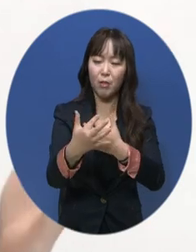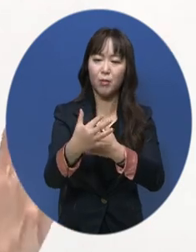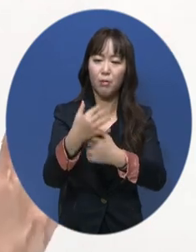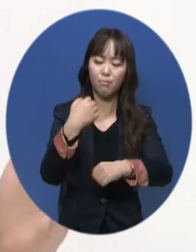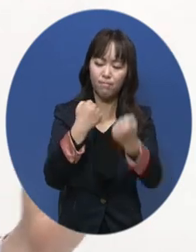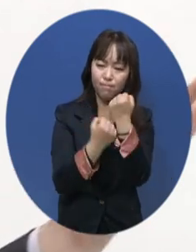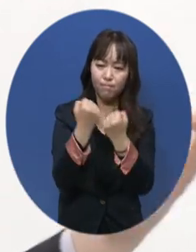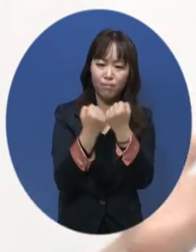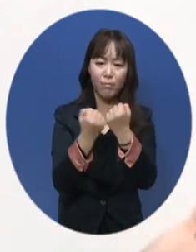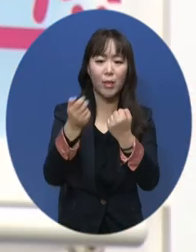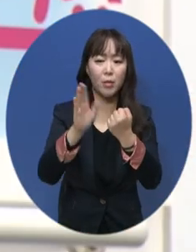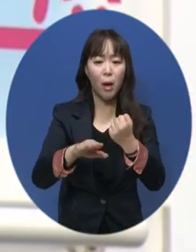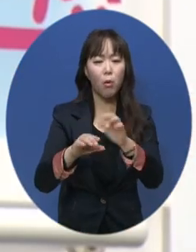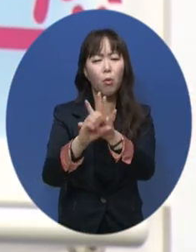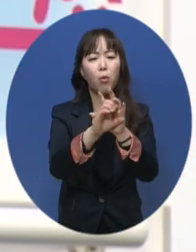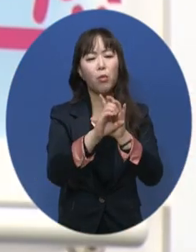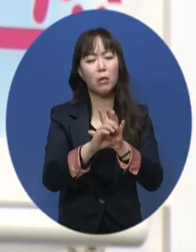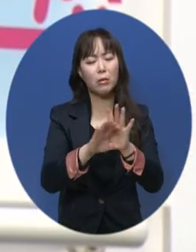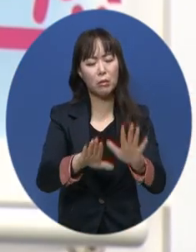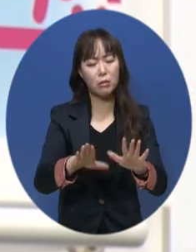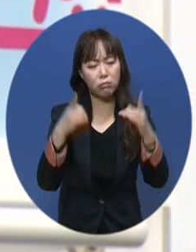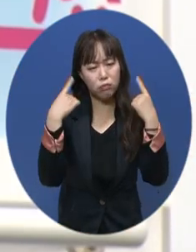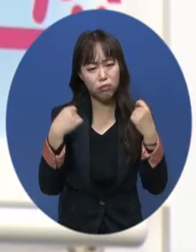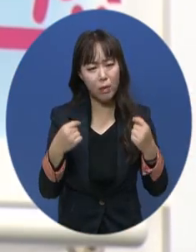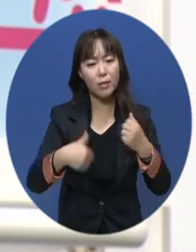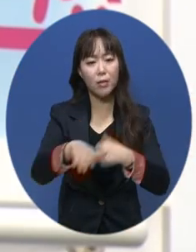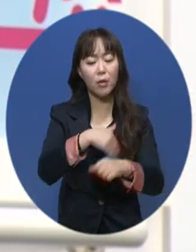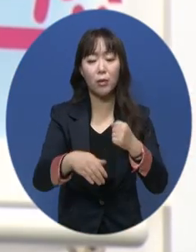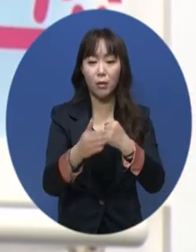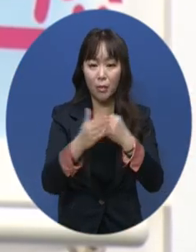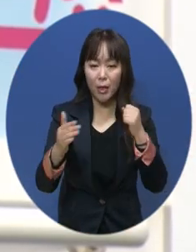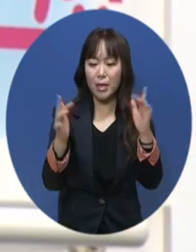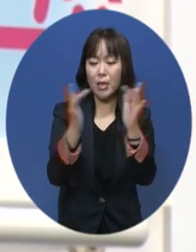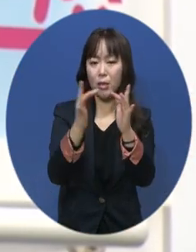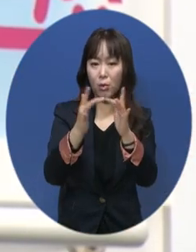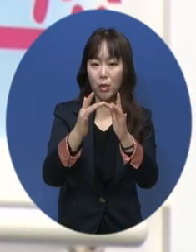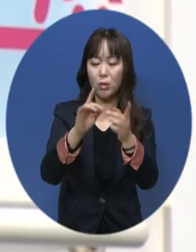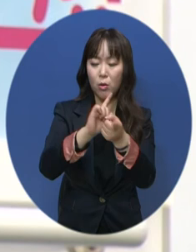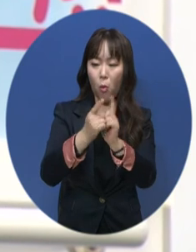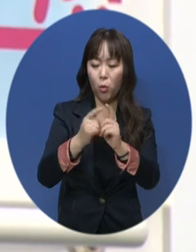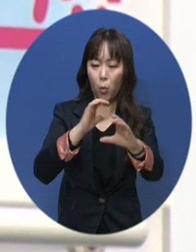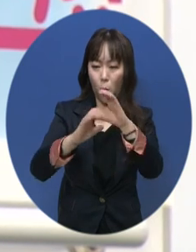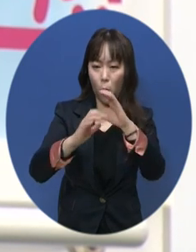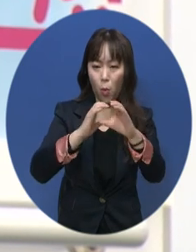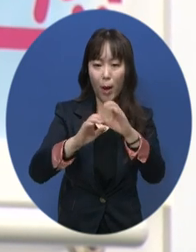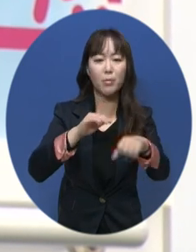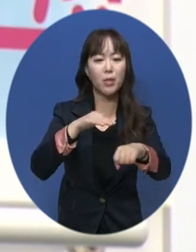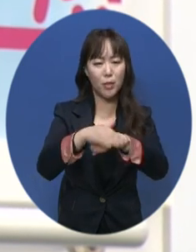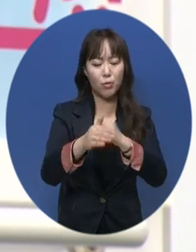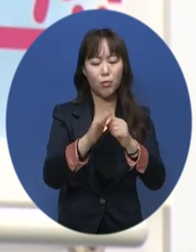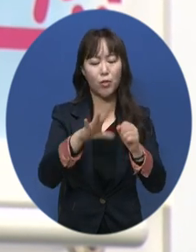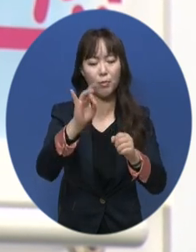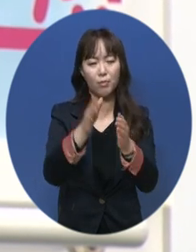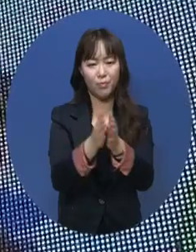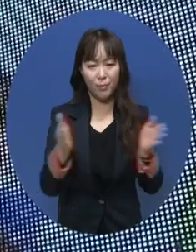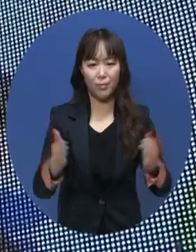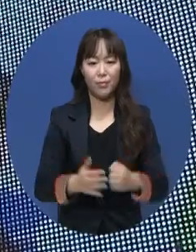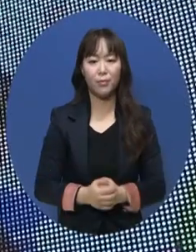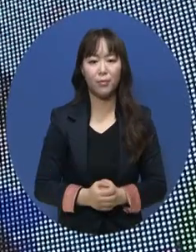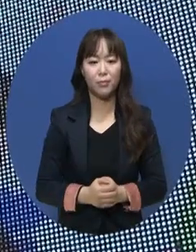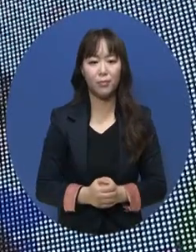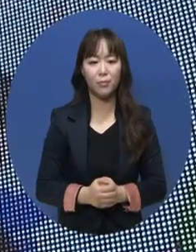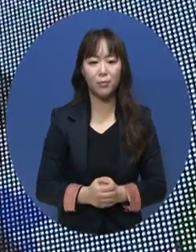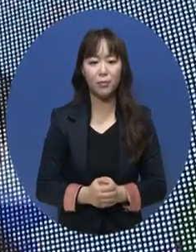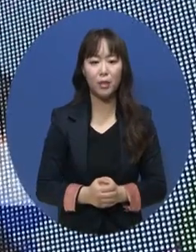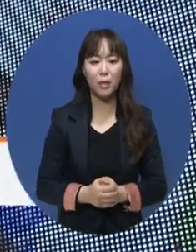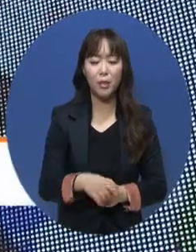펼쳐왔지만 코로나19 확산세가 지속되는 상황을 고려해 온라인 쌍방향 소통 공감 방식을 도입했습니다. 남원